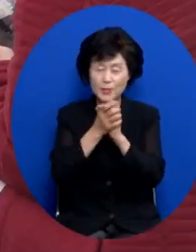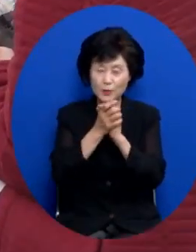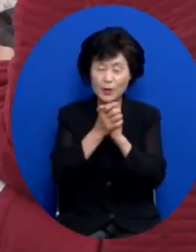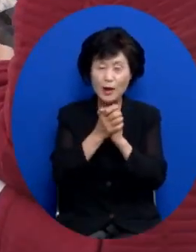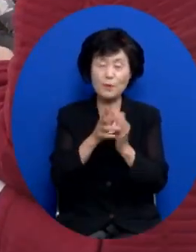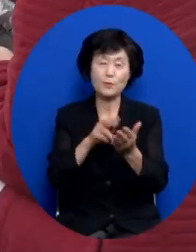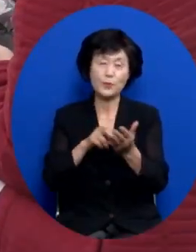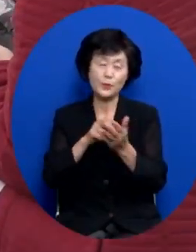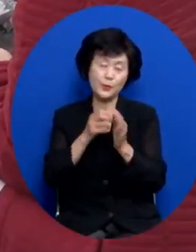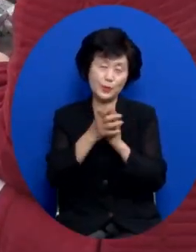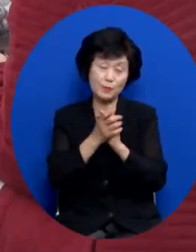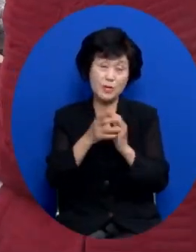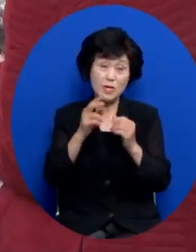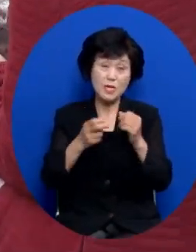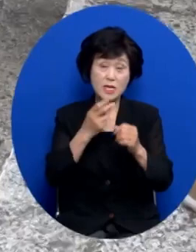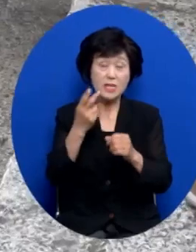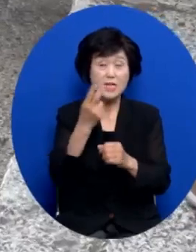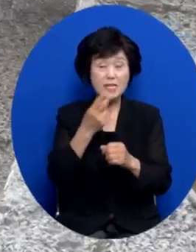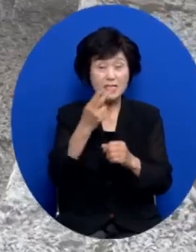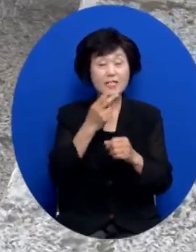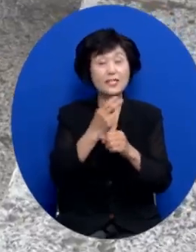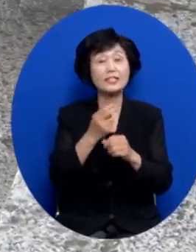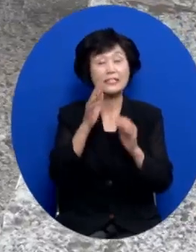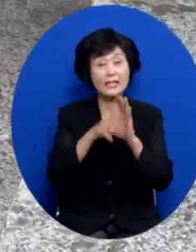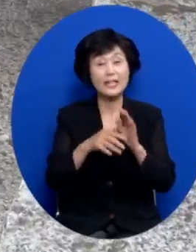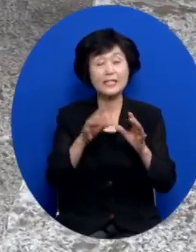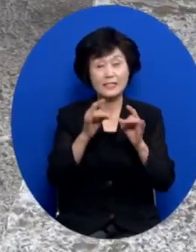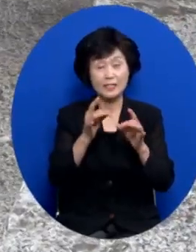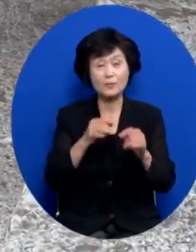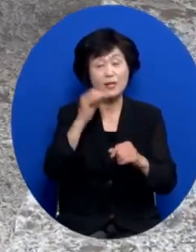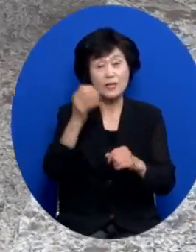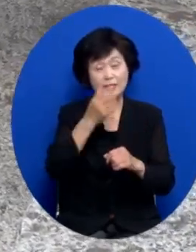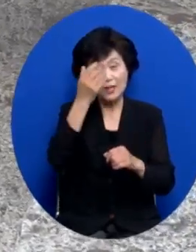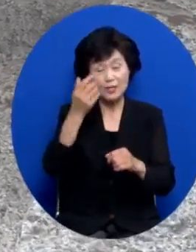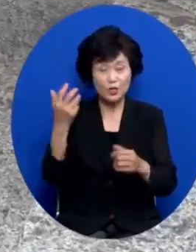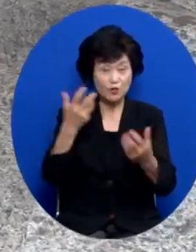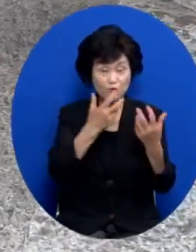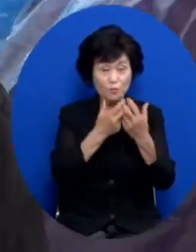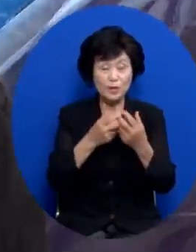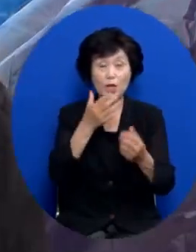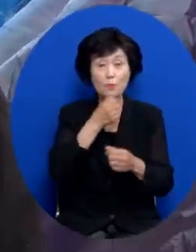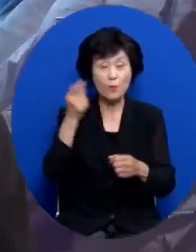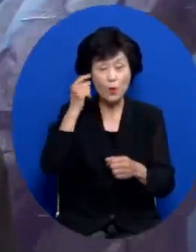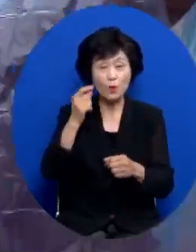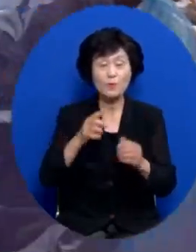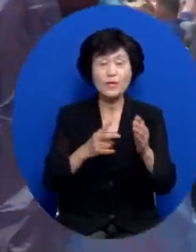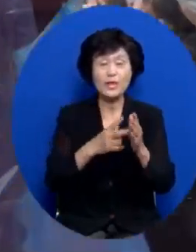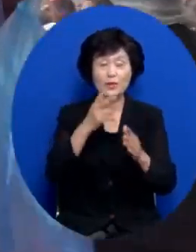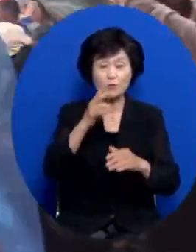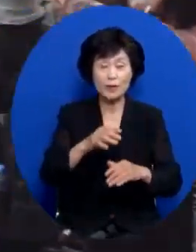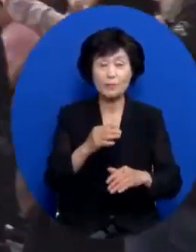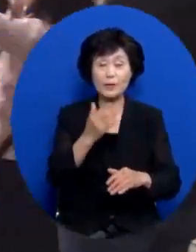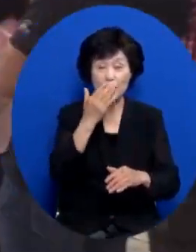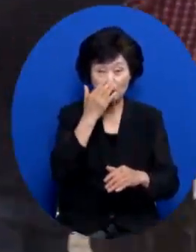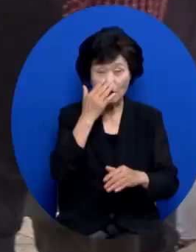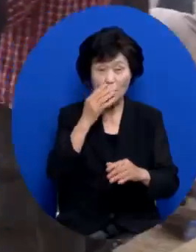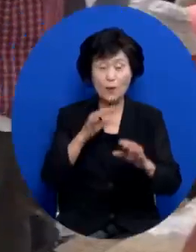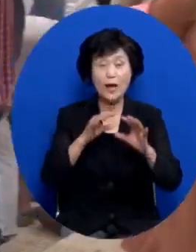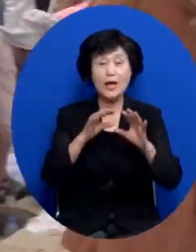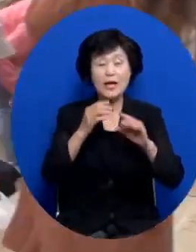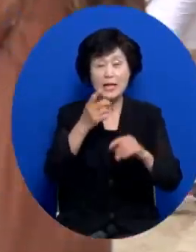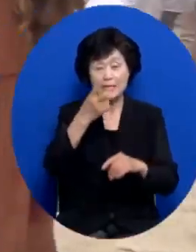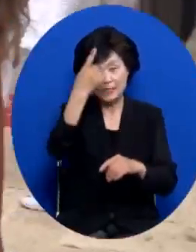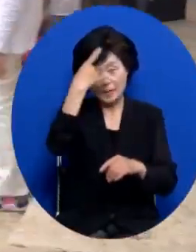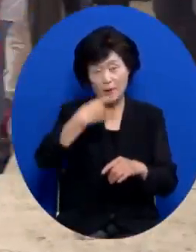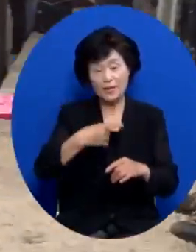2000년 전처럼 성령의 임재를 통해 복음이 예루살렘과 유대와 사마리아와 땅끝까지 전해지길